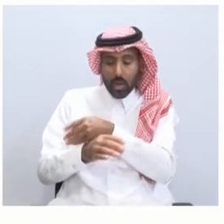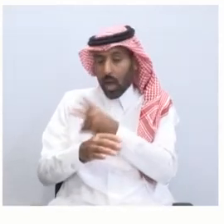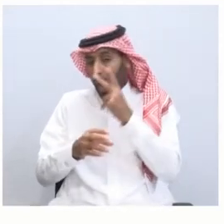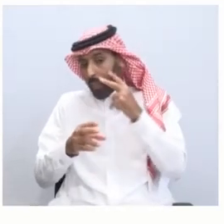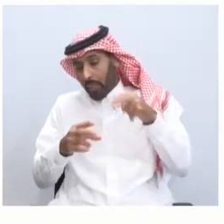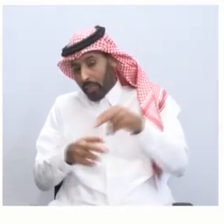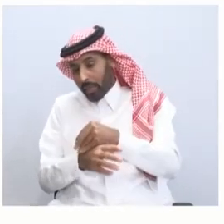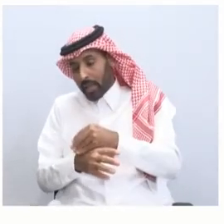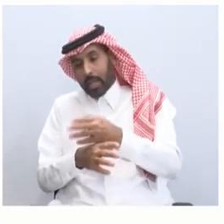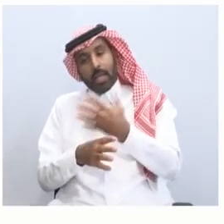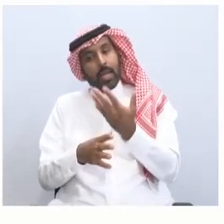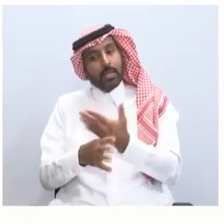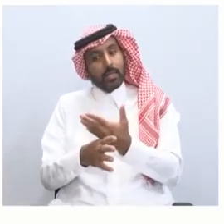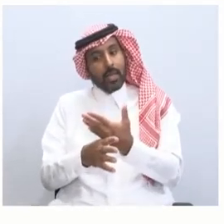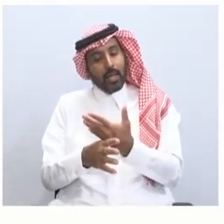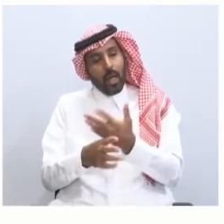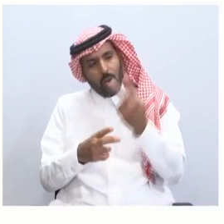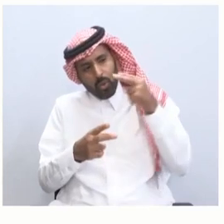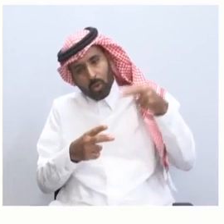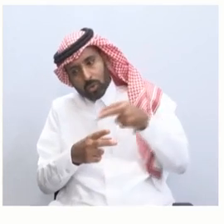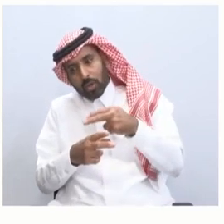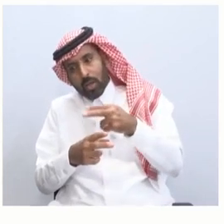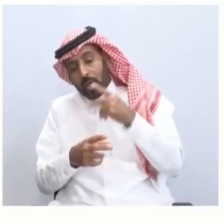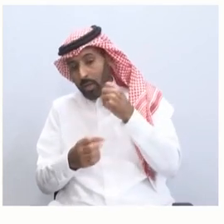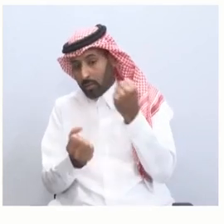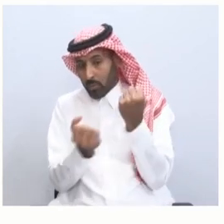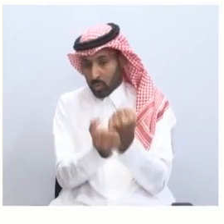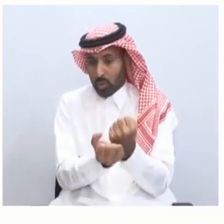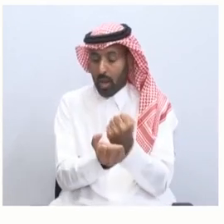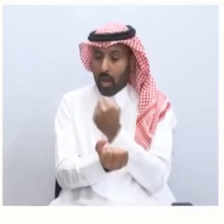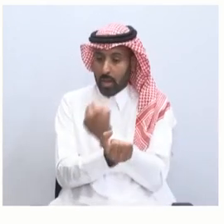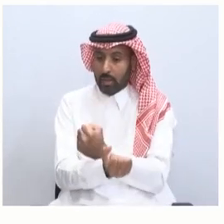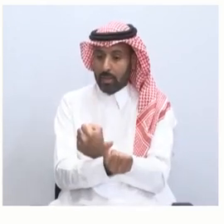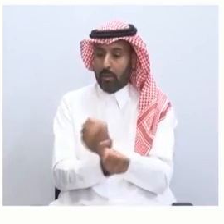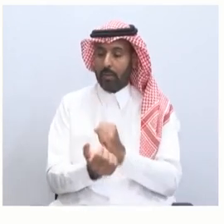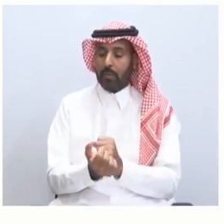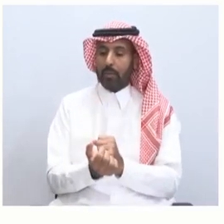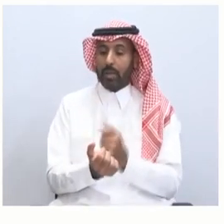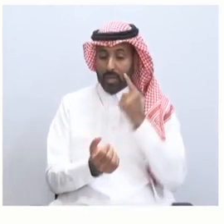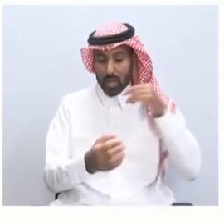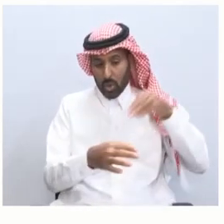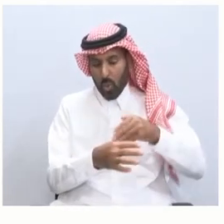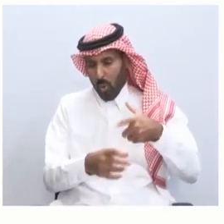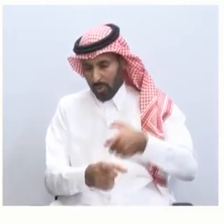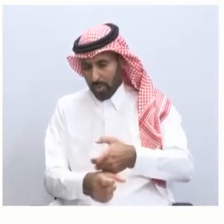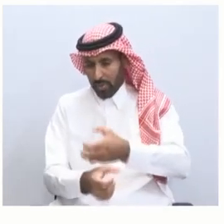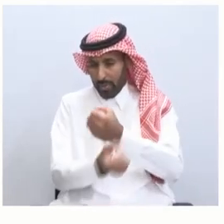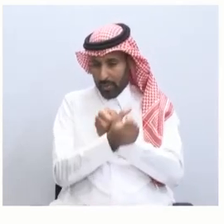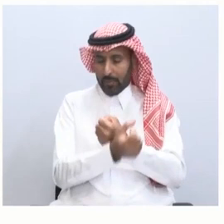الانظار لكي لا يكون اسيرا تحت القوات